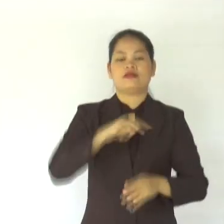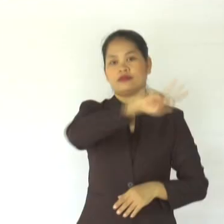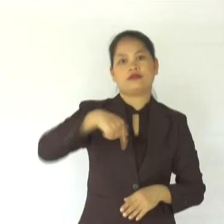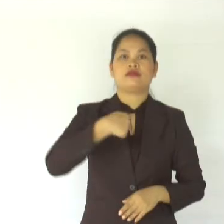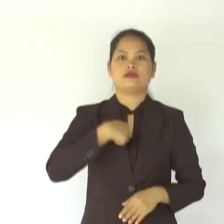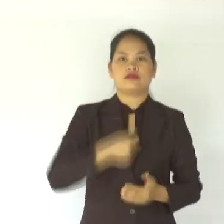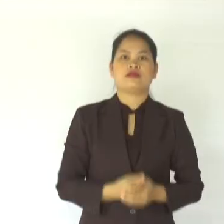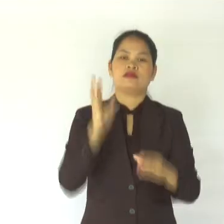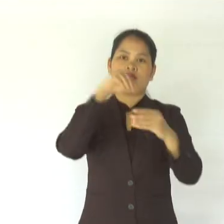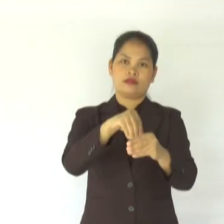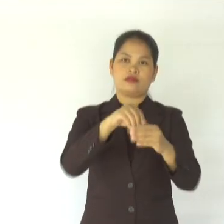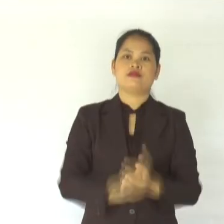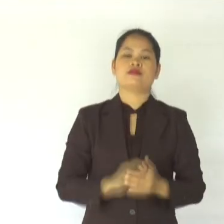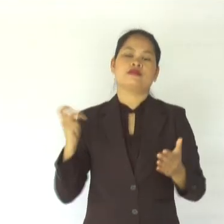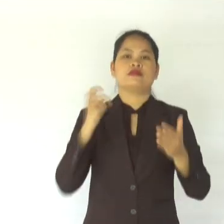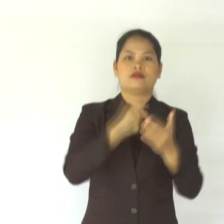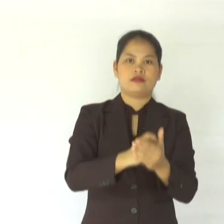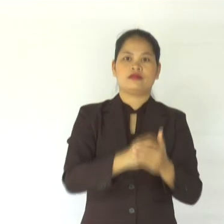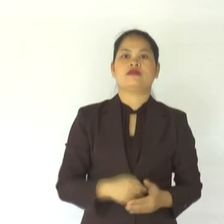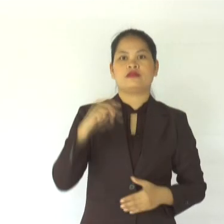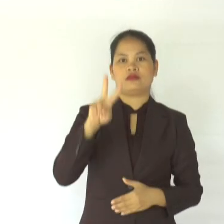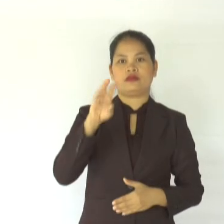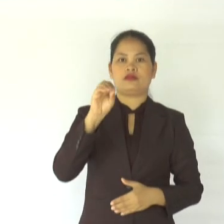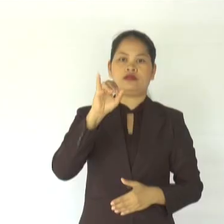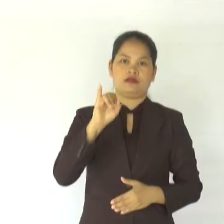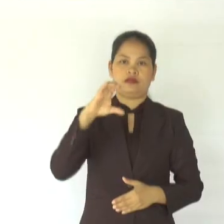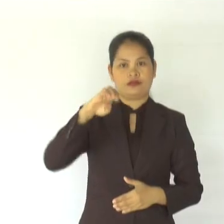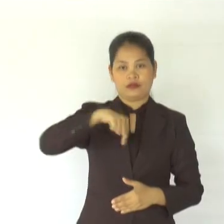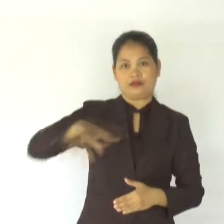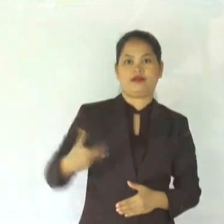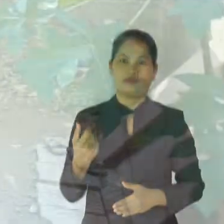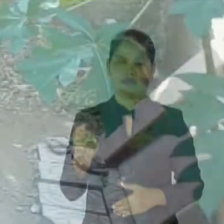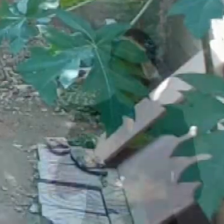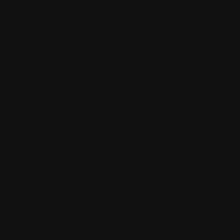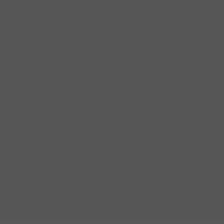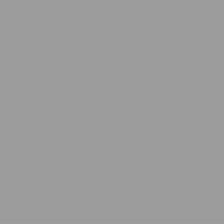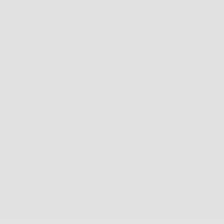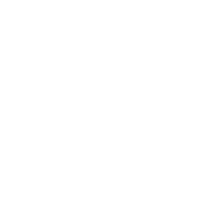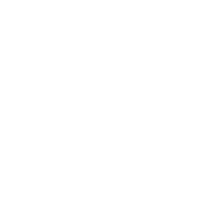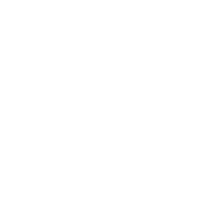Trong răng nhà hàng, tôi đã nghe được cả đọc tiếp, có ác lại cái tiền nhà đọc nổ ban này. Phụ dân. Chia. Này vui này. Ông Rồng Bồi. Nơi Campuchia.